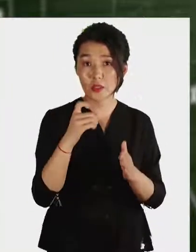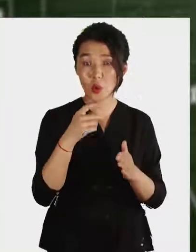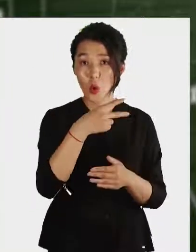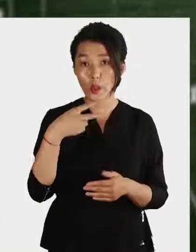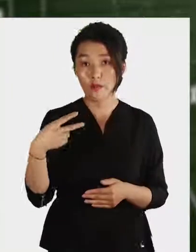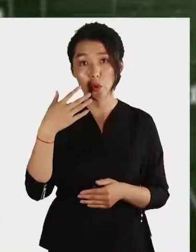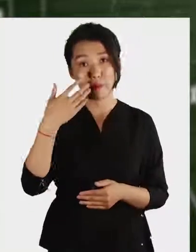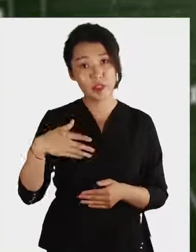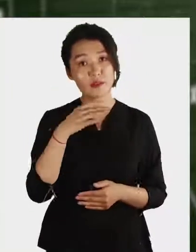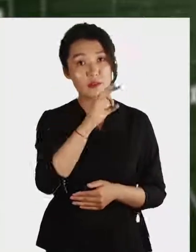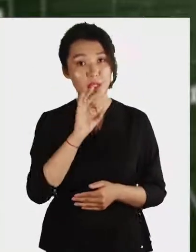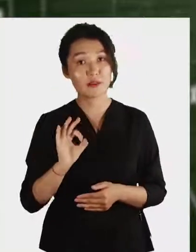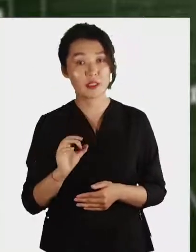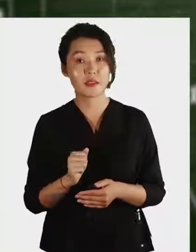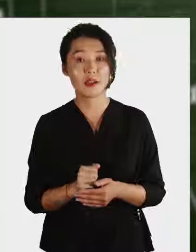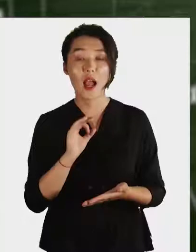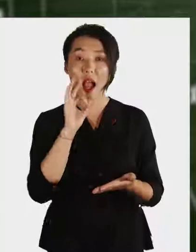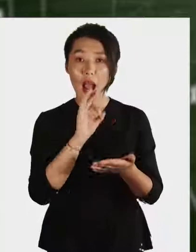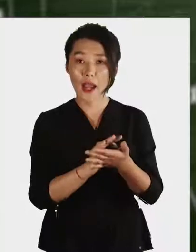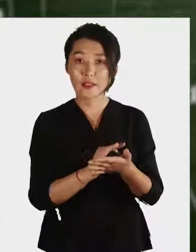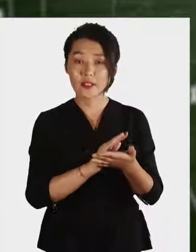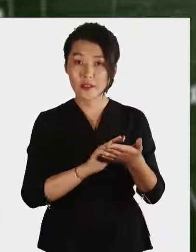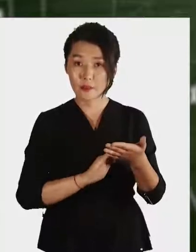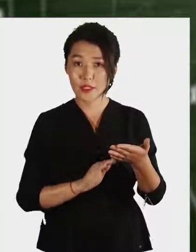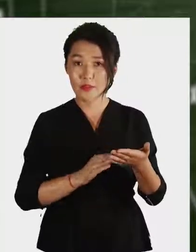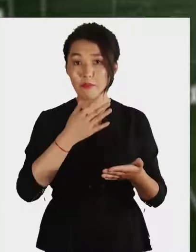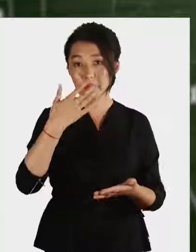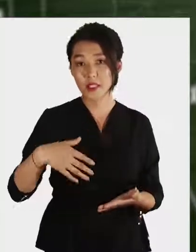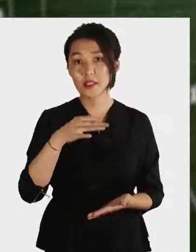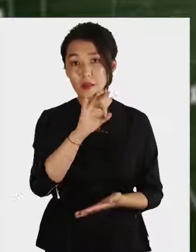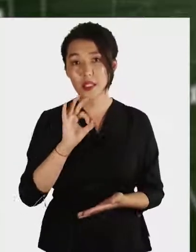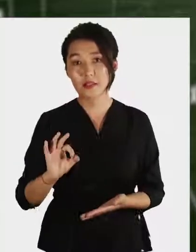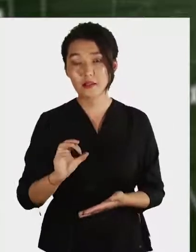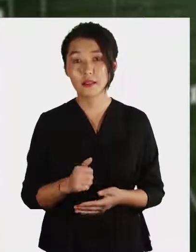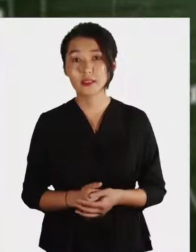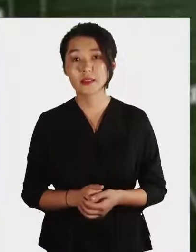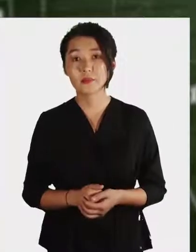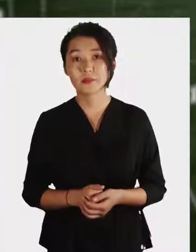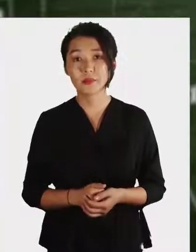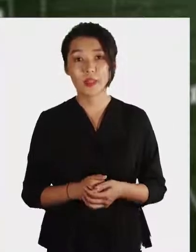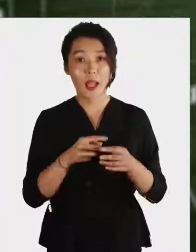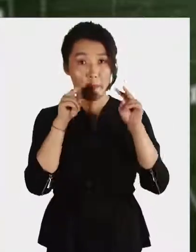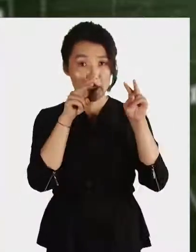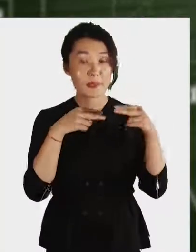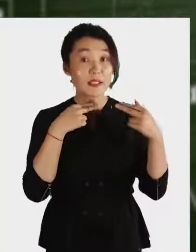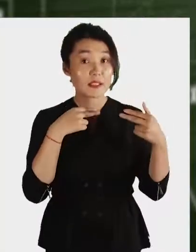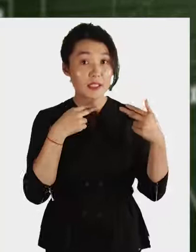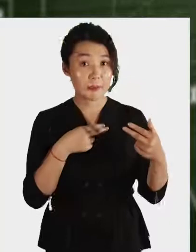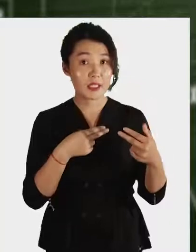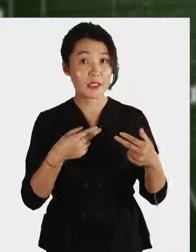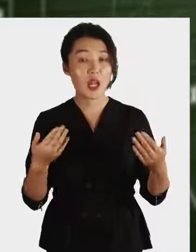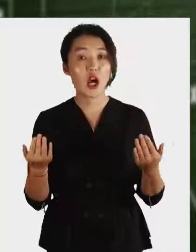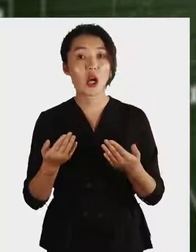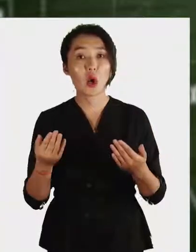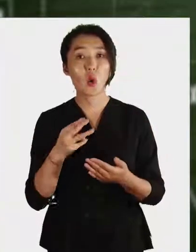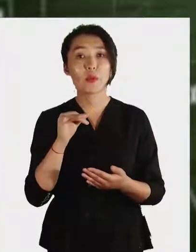равно 50%. Ответ записываем 50%. Посмотрите внимательно, к какому